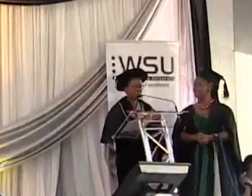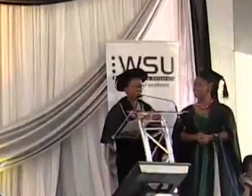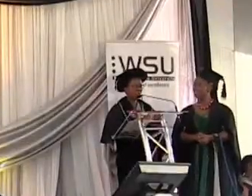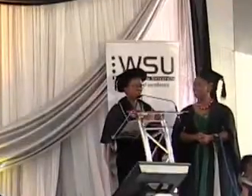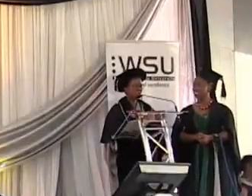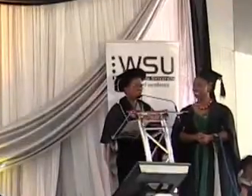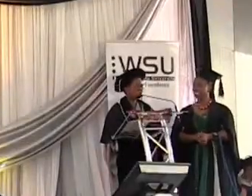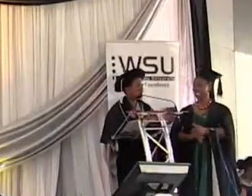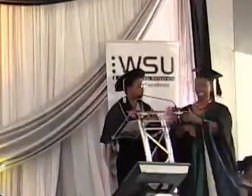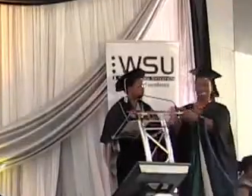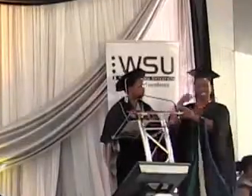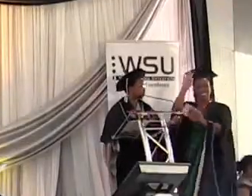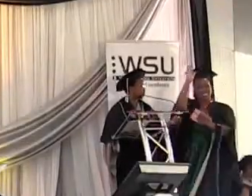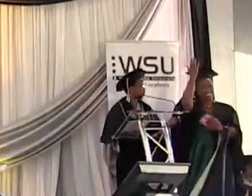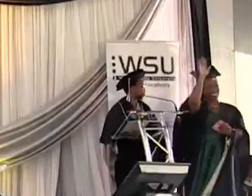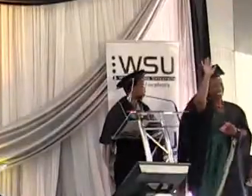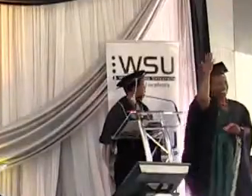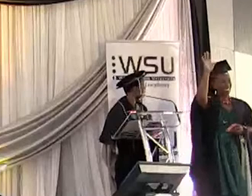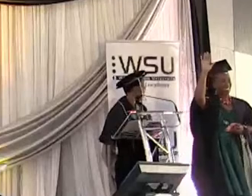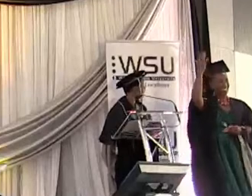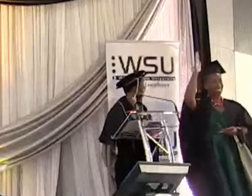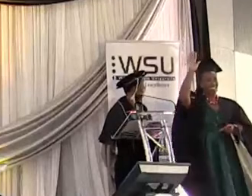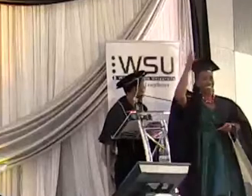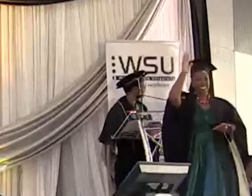Mkile Kunjulwa.